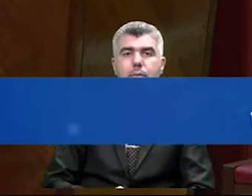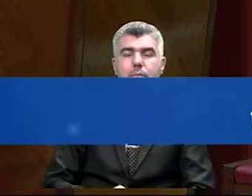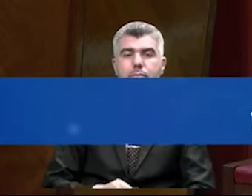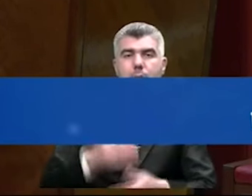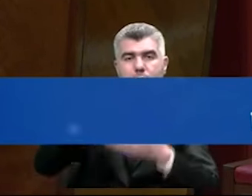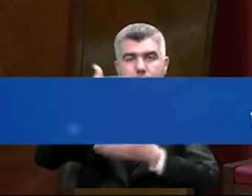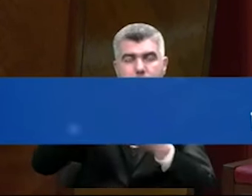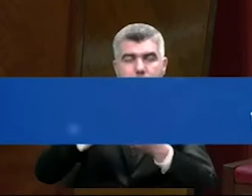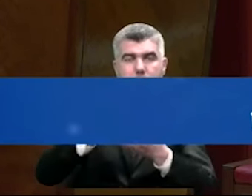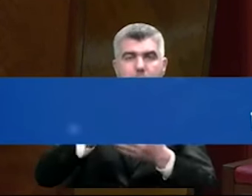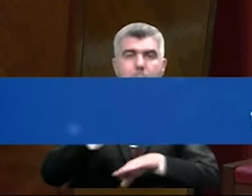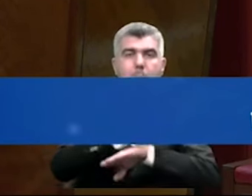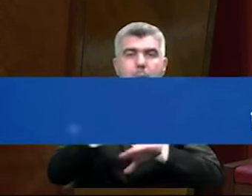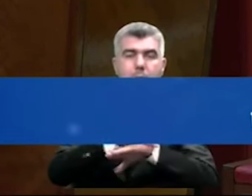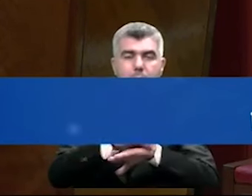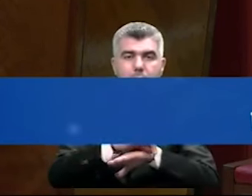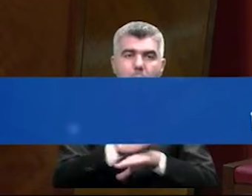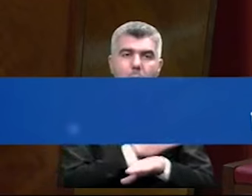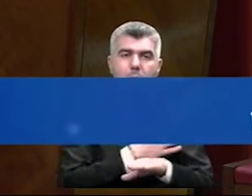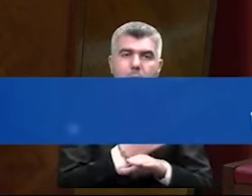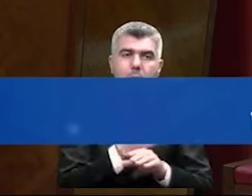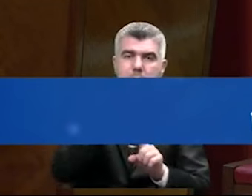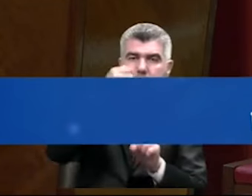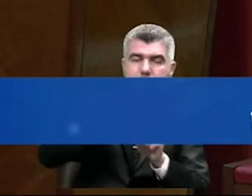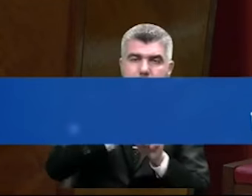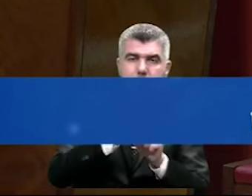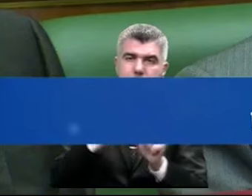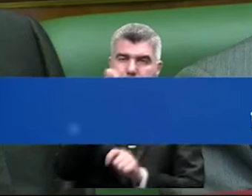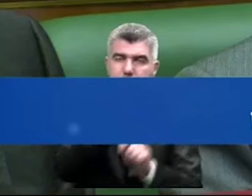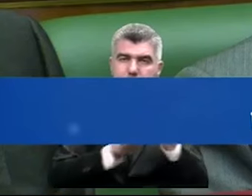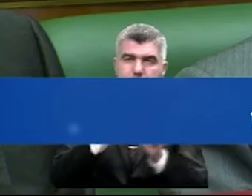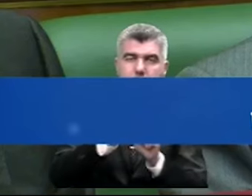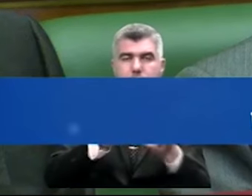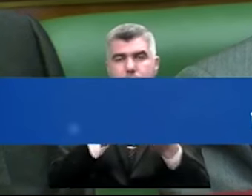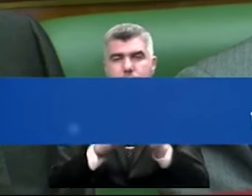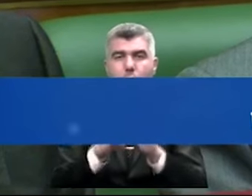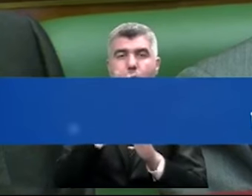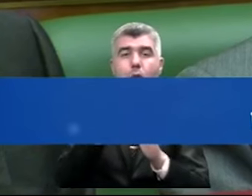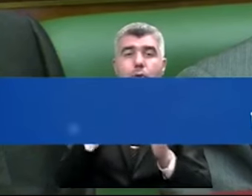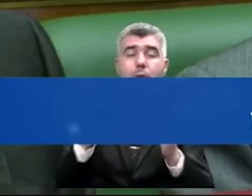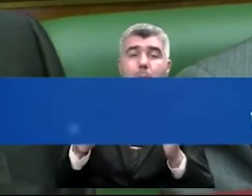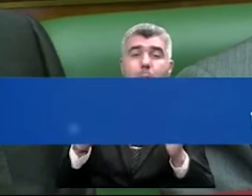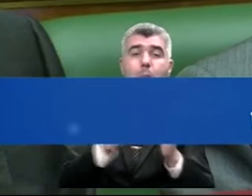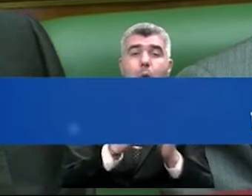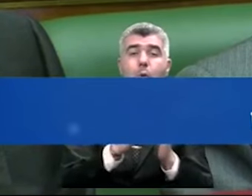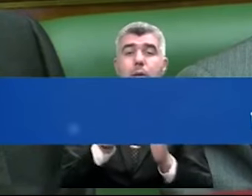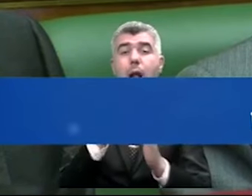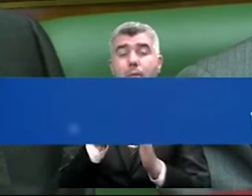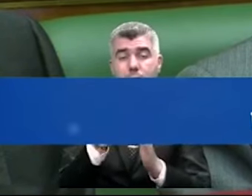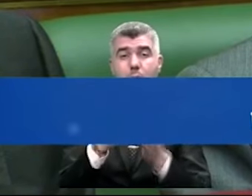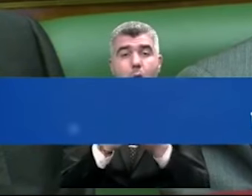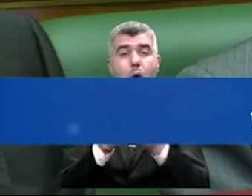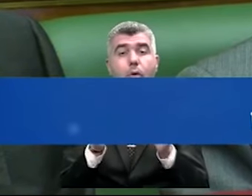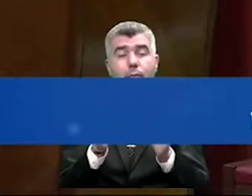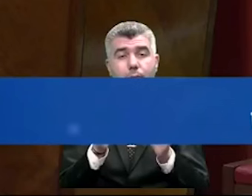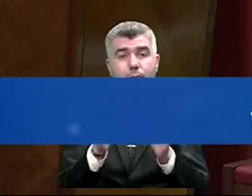الوطني بواحد العدد ديال الاشغال المستعجله اللي كملت دابا بواحد الغلاف ديال 20 مليون ديال الدرهم و غادي تفتح